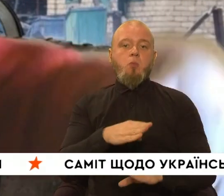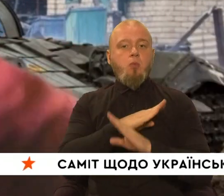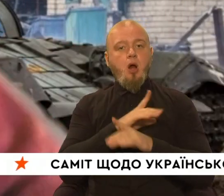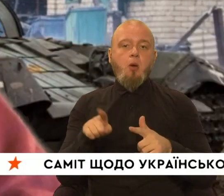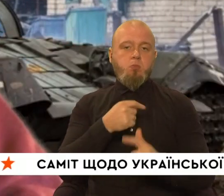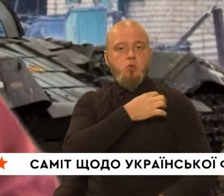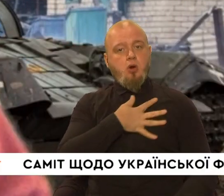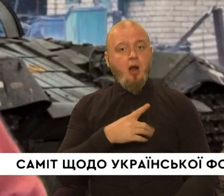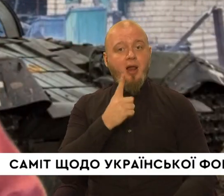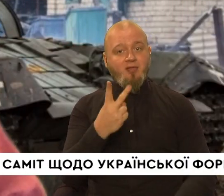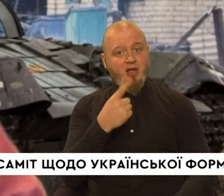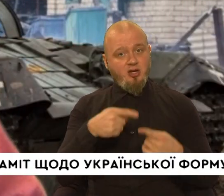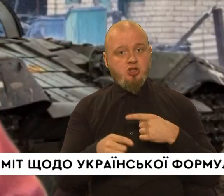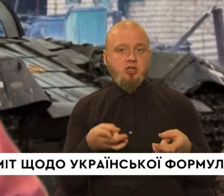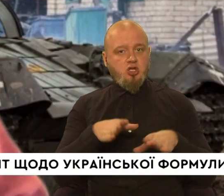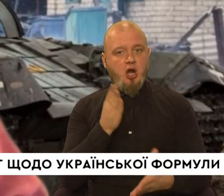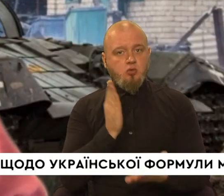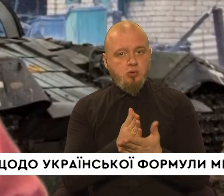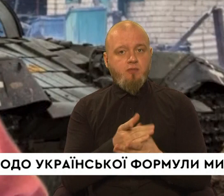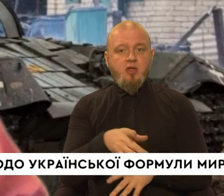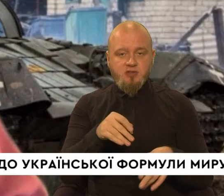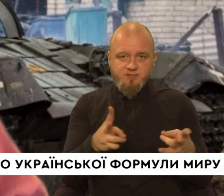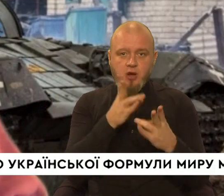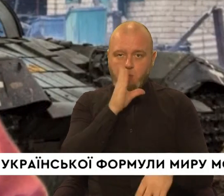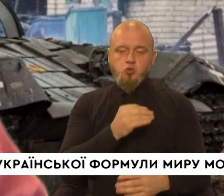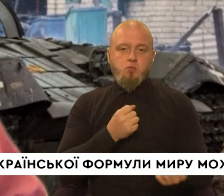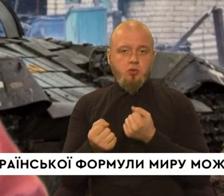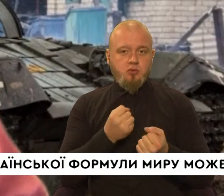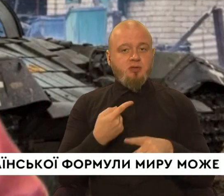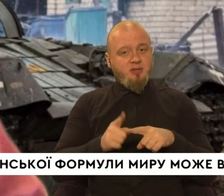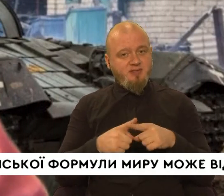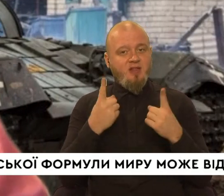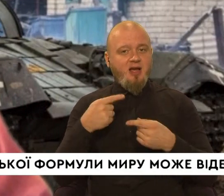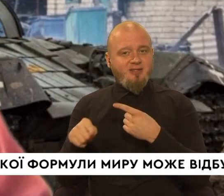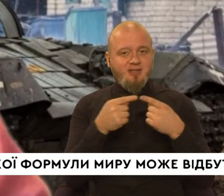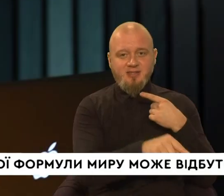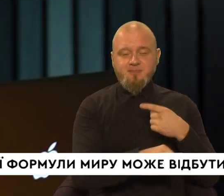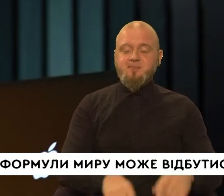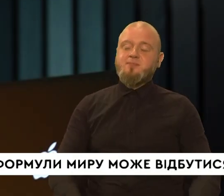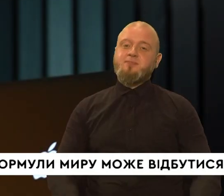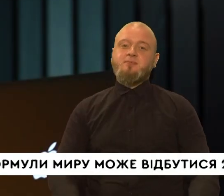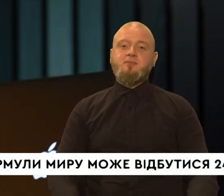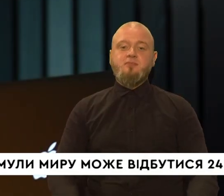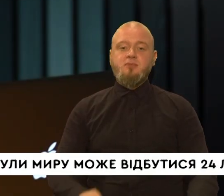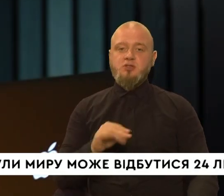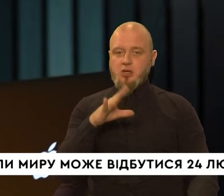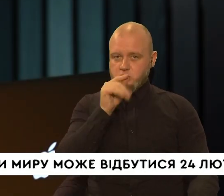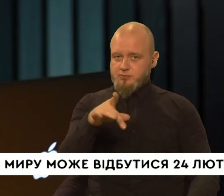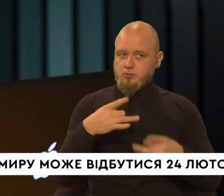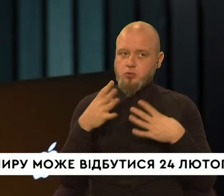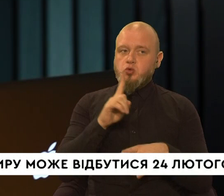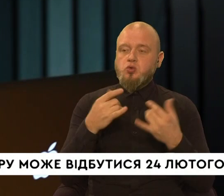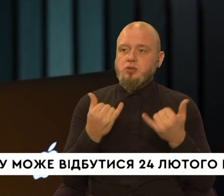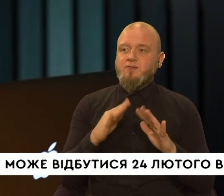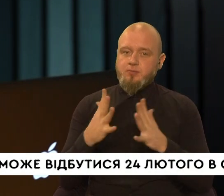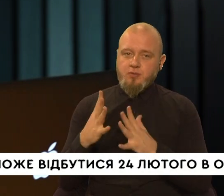або поранений, але два інших залишаються. Вони все ще можуть боротися. Це велика різниця. Чи можете ви розповісти, що